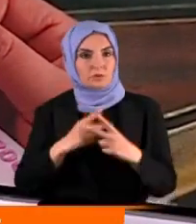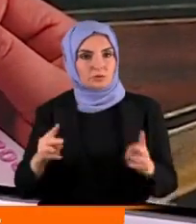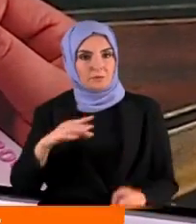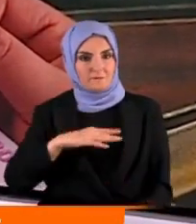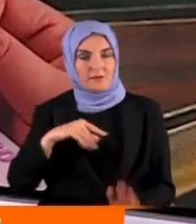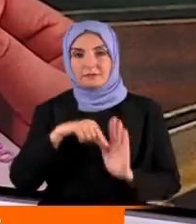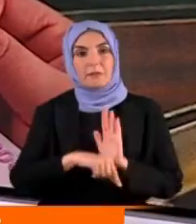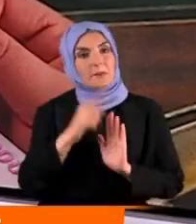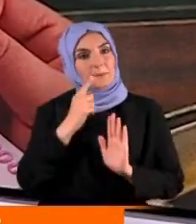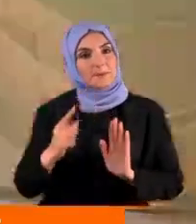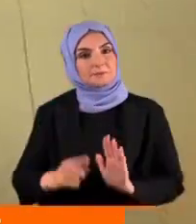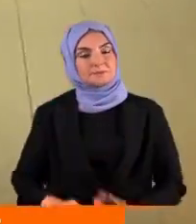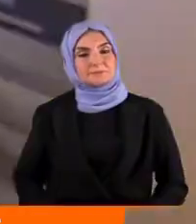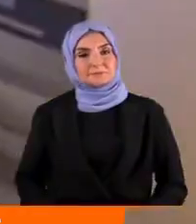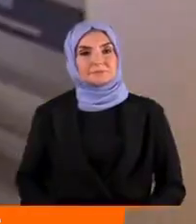ayrıntılarına bakalım şimdi.